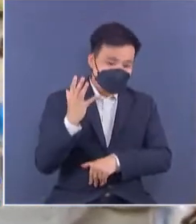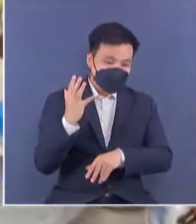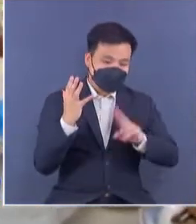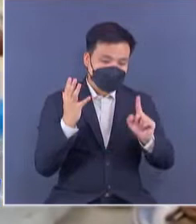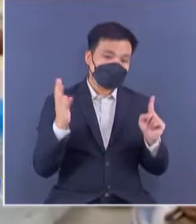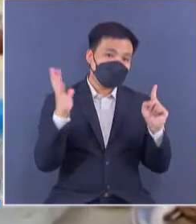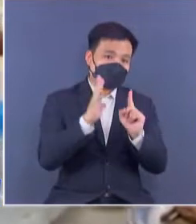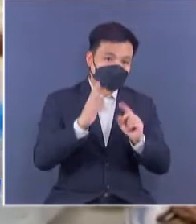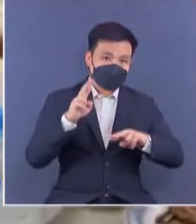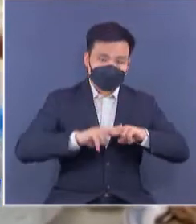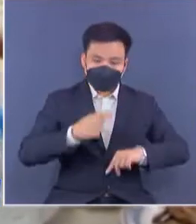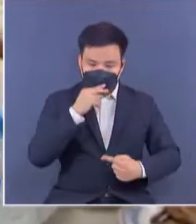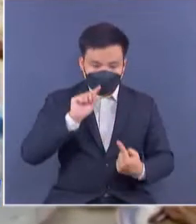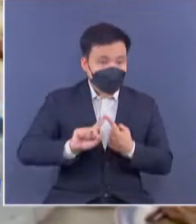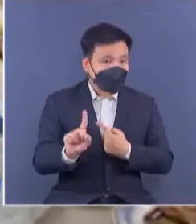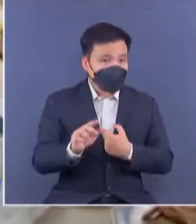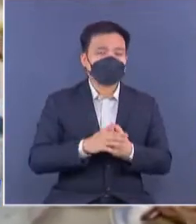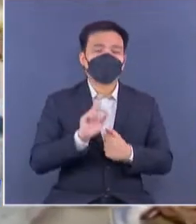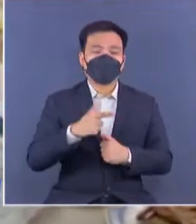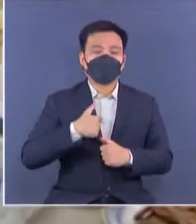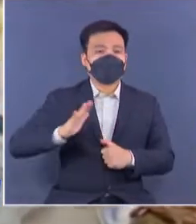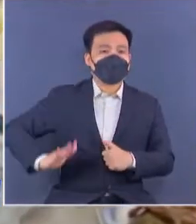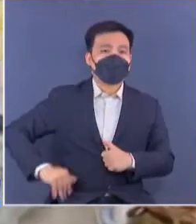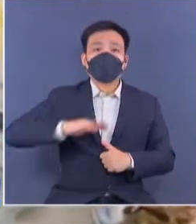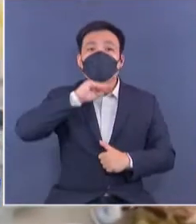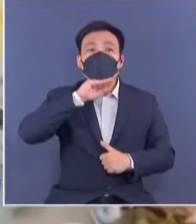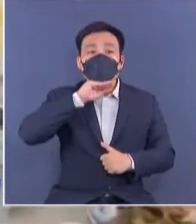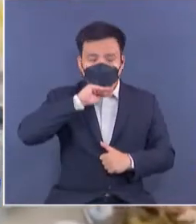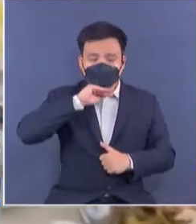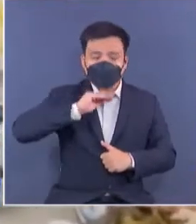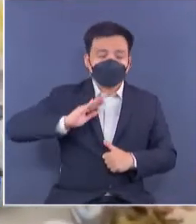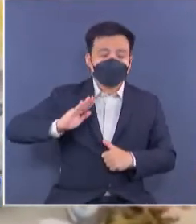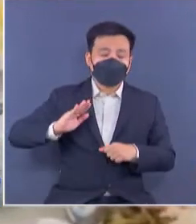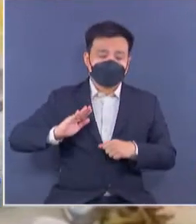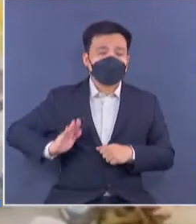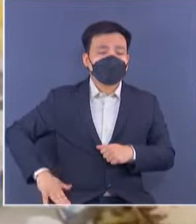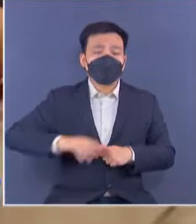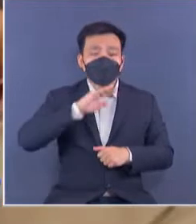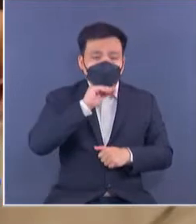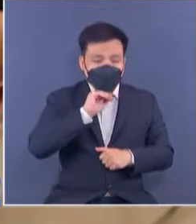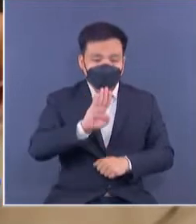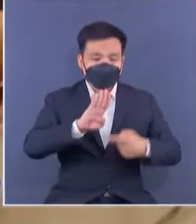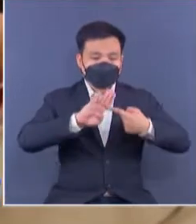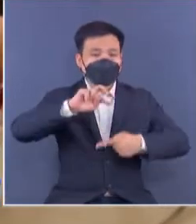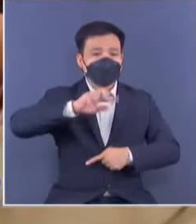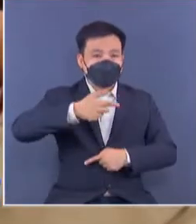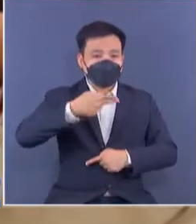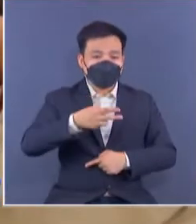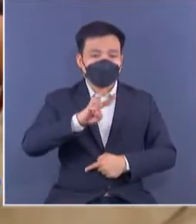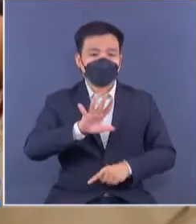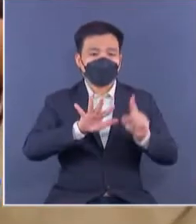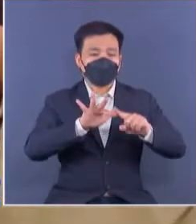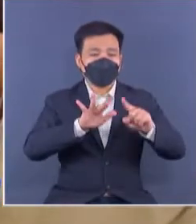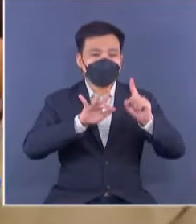ว่าแล้วเมนูข้าวขาหมูบางหว้าร้านดังของย่านบางบอนคะเป็นร้านดังของเค้านะคะนี่ไหมนี่